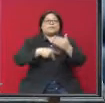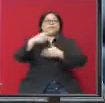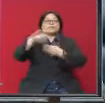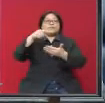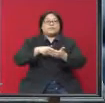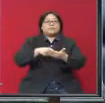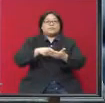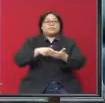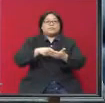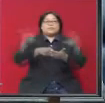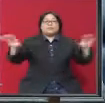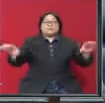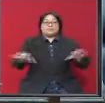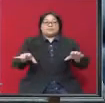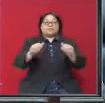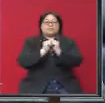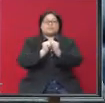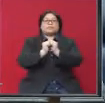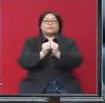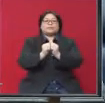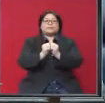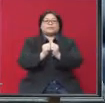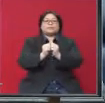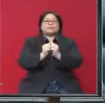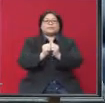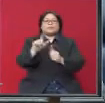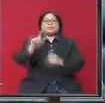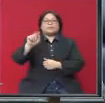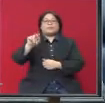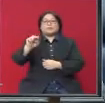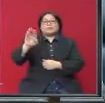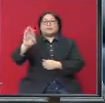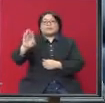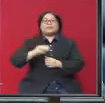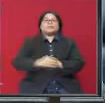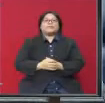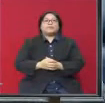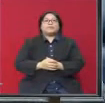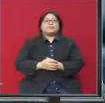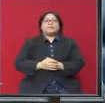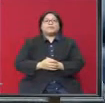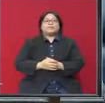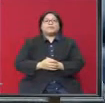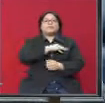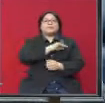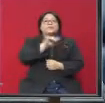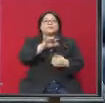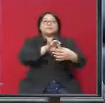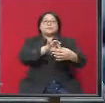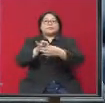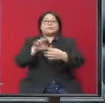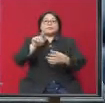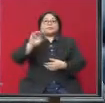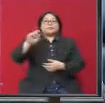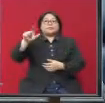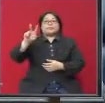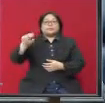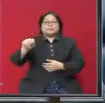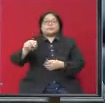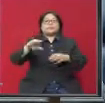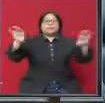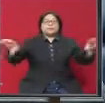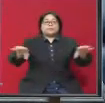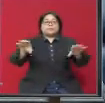seumpama ini juga turut dilaksanakan bersama tenaga nasional berhad Kementerian dengan kerjasama tekun nasional